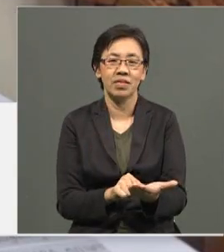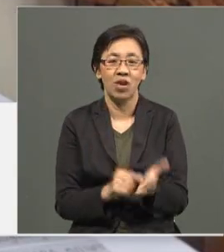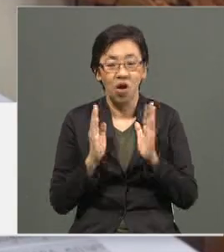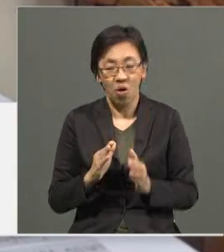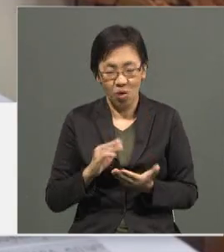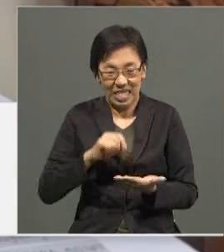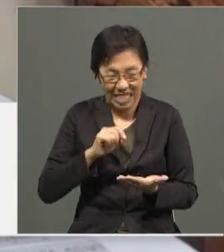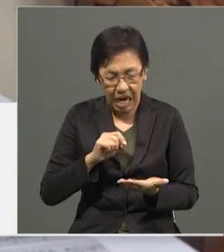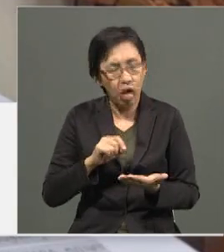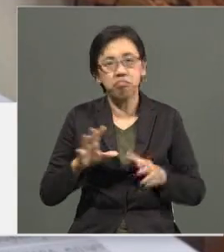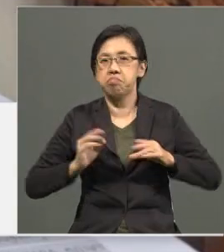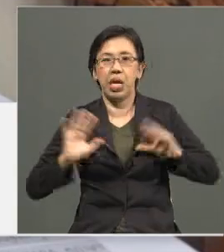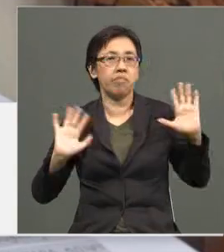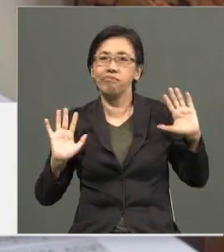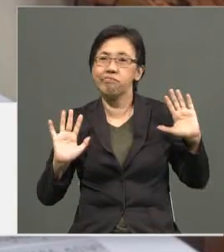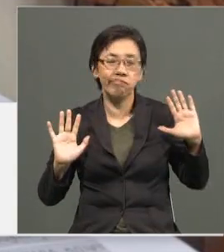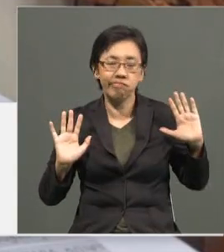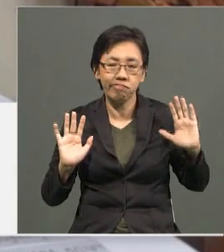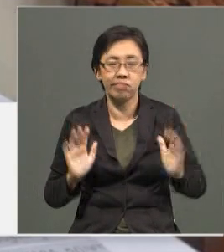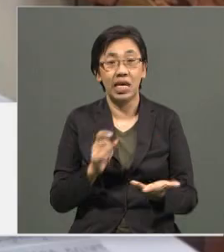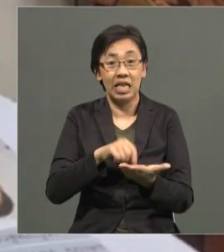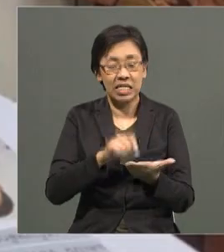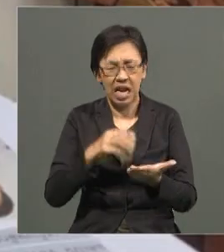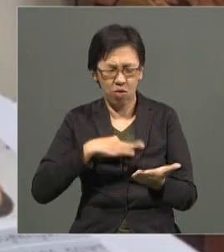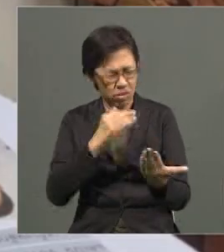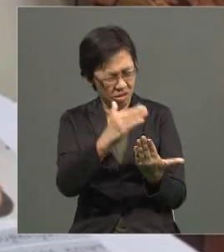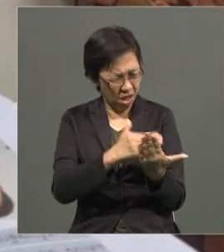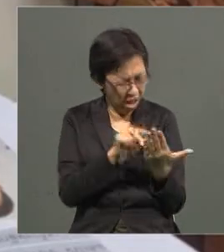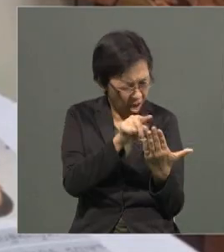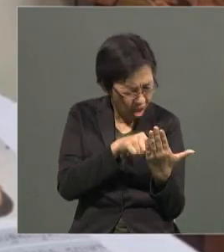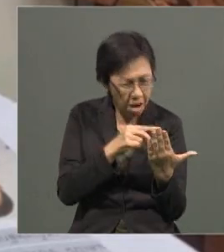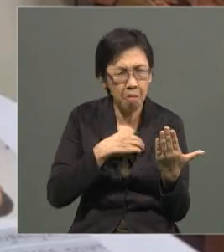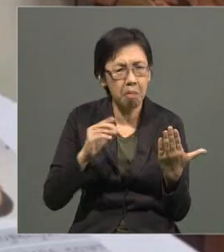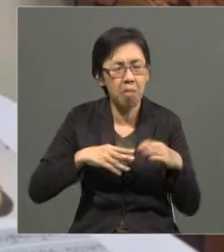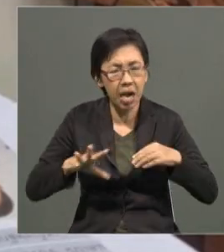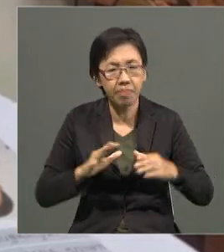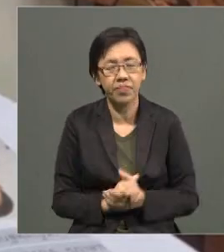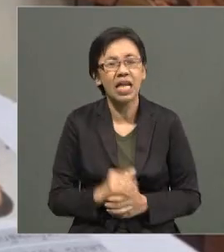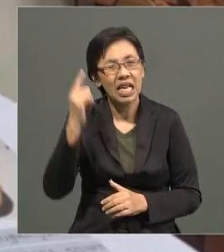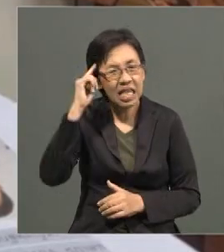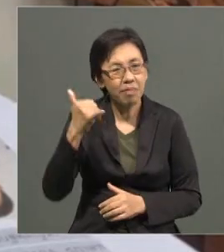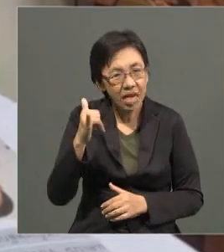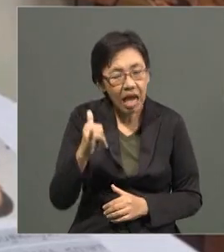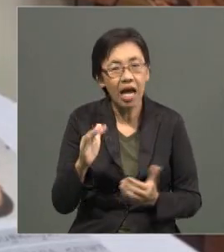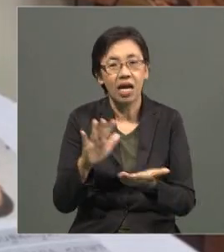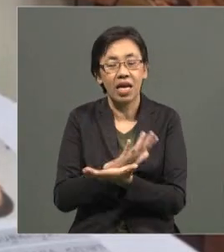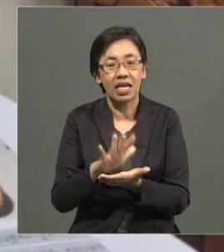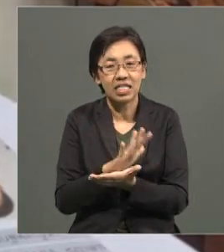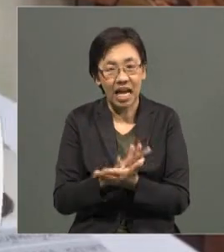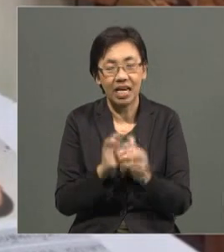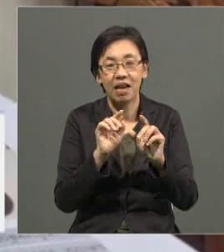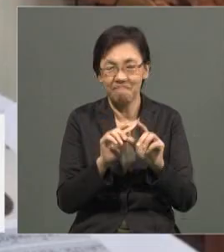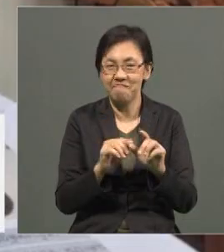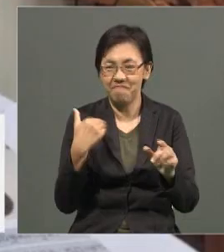ทำพินัยกรรมคือพี่อ้อยจตุพรอุบลเลิศและหน้าคงจะมีพินัยกรรมฉบับกลางคือ